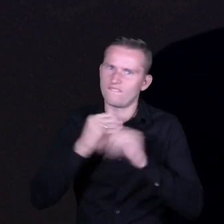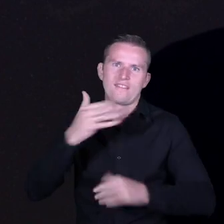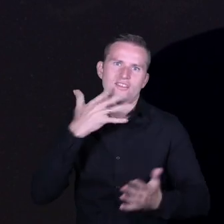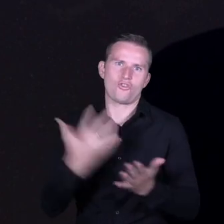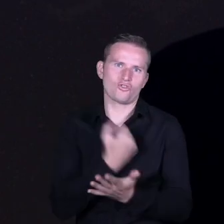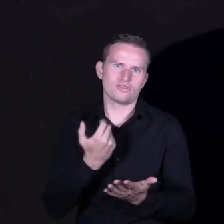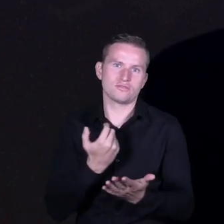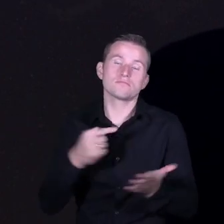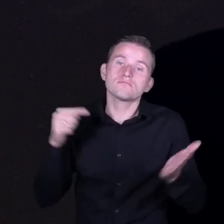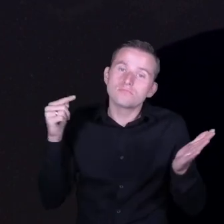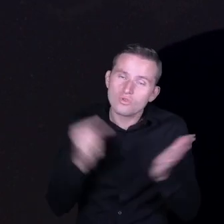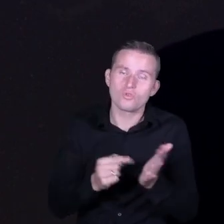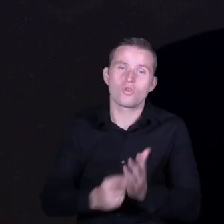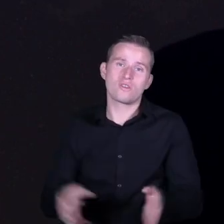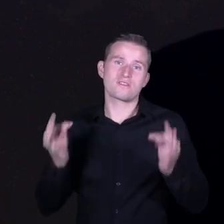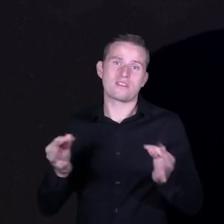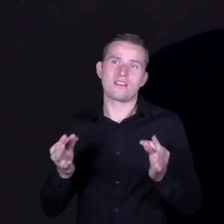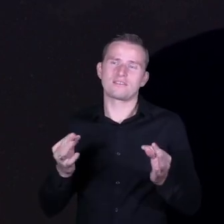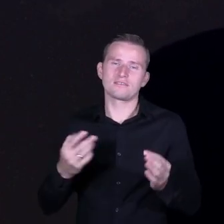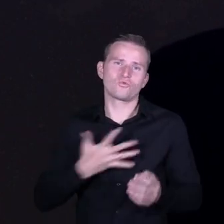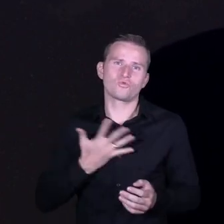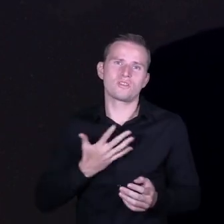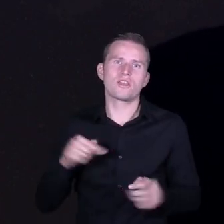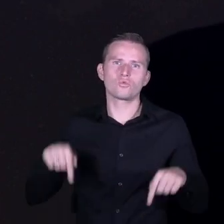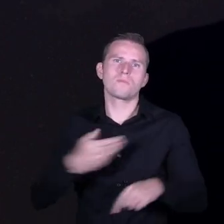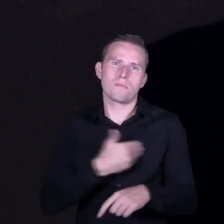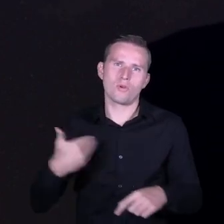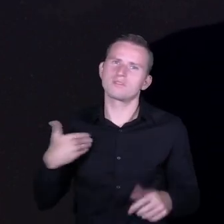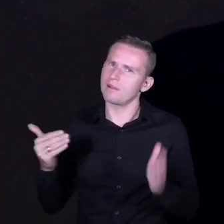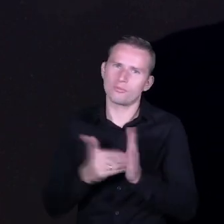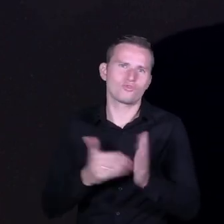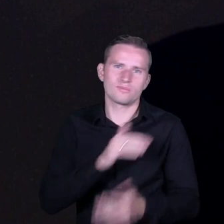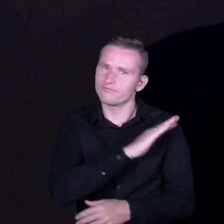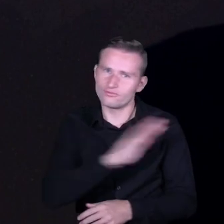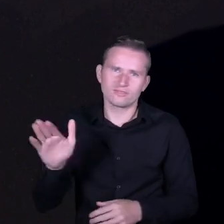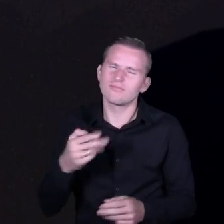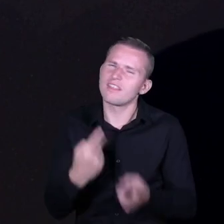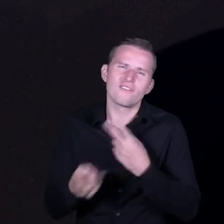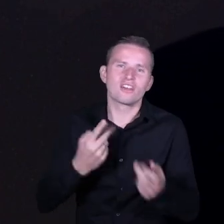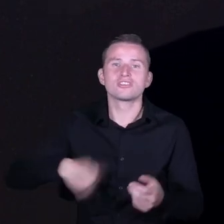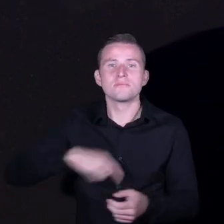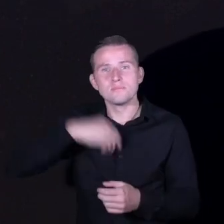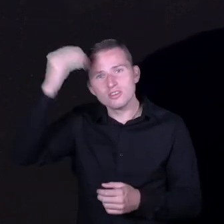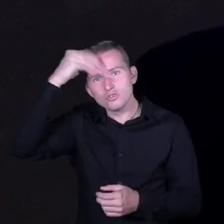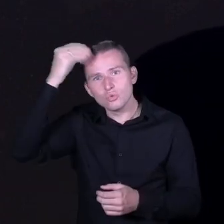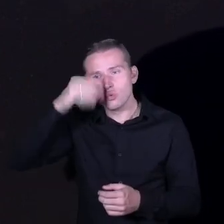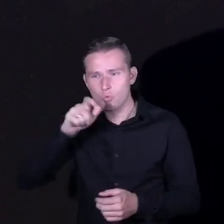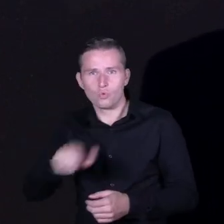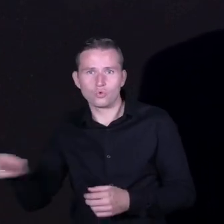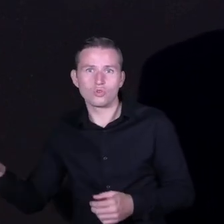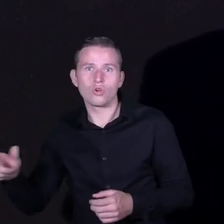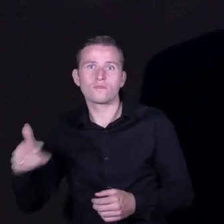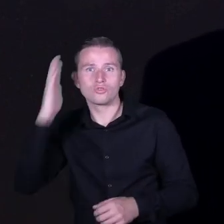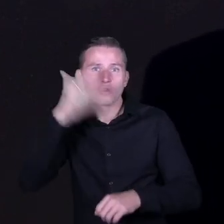to jest to, co jest nam dzisiaj, wydaje mi się, w Polsce potrzebne wszystkim, niezależnie od tego, czy jesteśmy uczniami szkoły podstawowej, czy